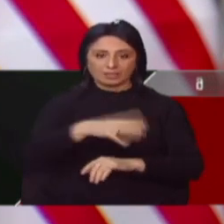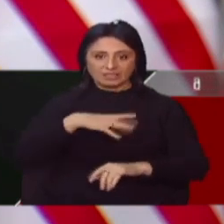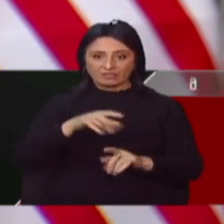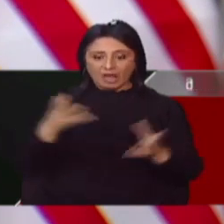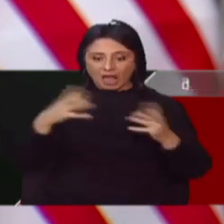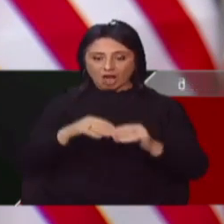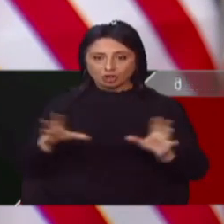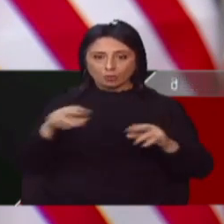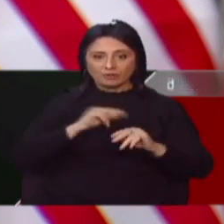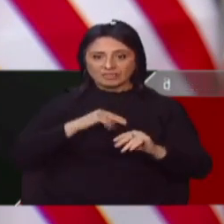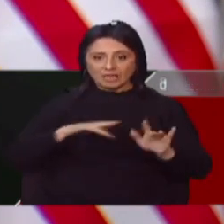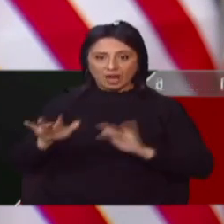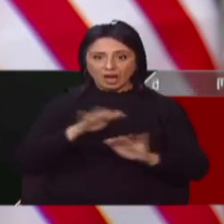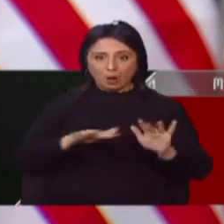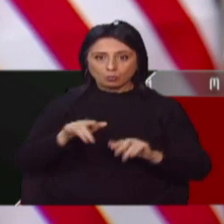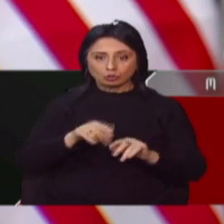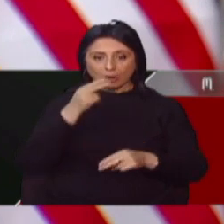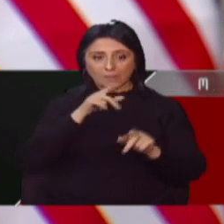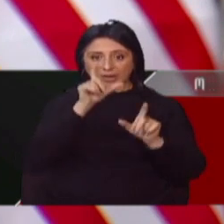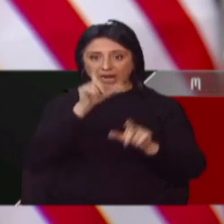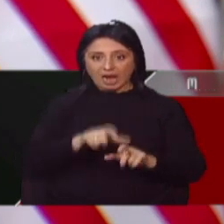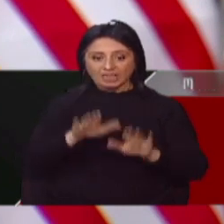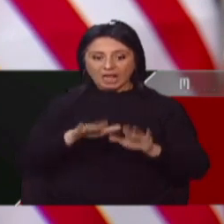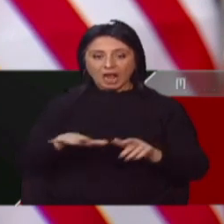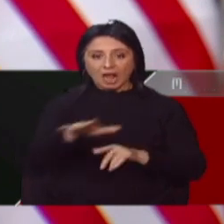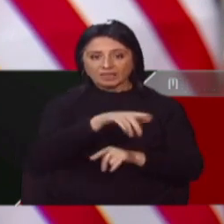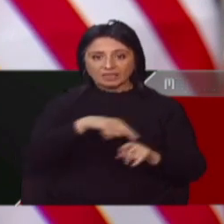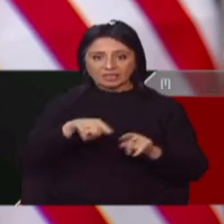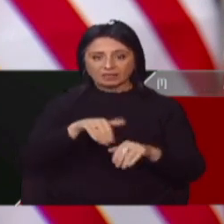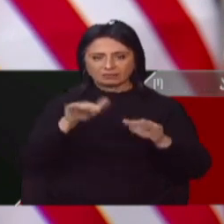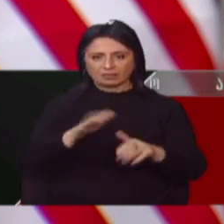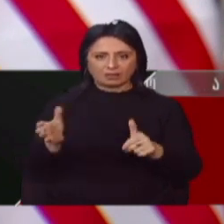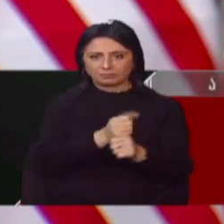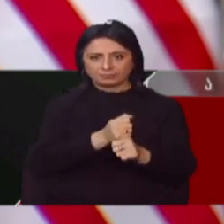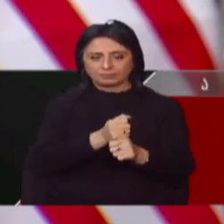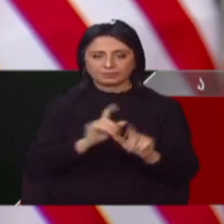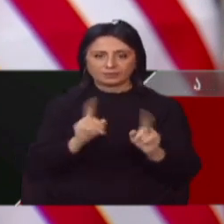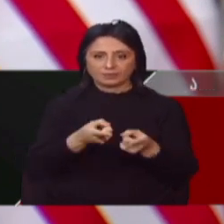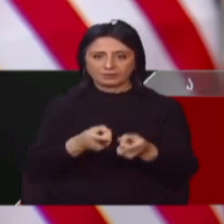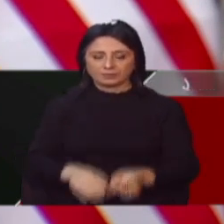Ერთობლივი მუშაობის შედეგად მოხდა აღნიშნული ბრალდებულის ადგილსამყოფელის დადგენა და მისი დაკავება.